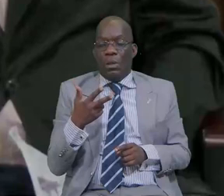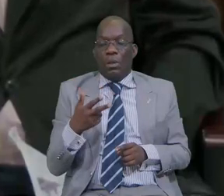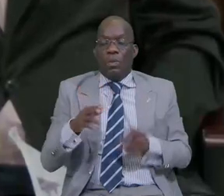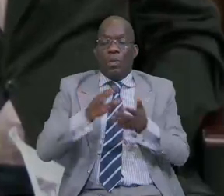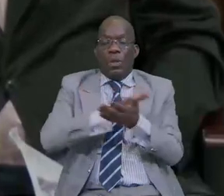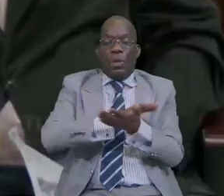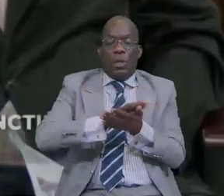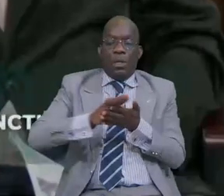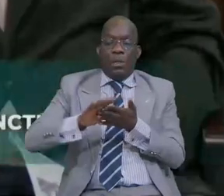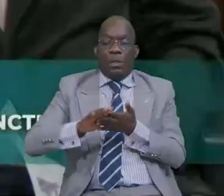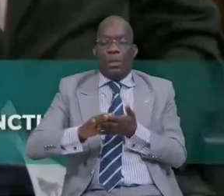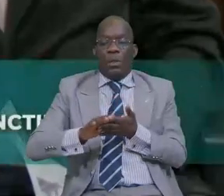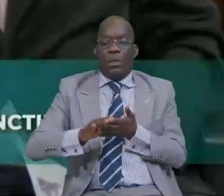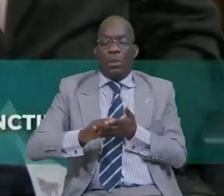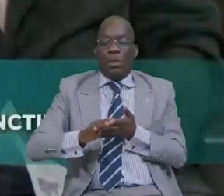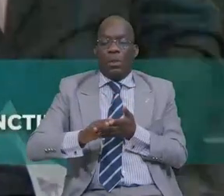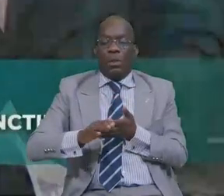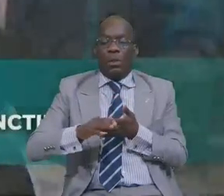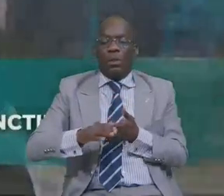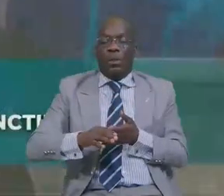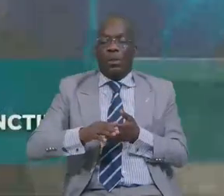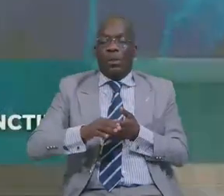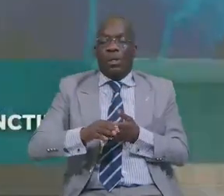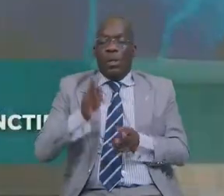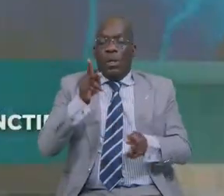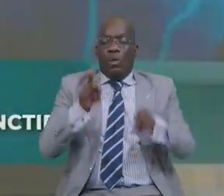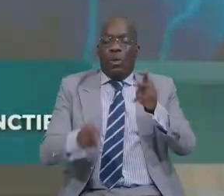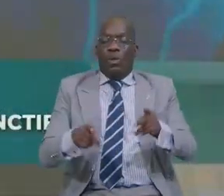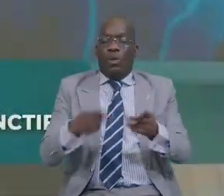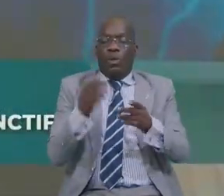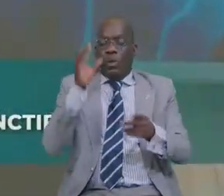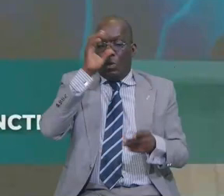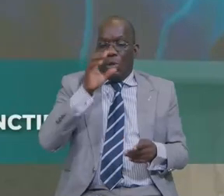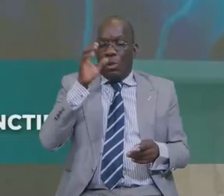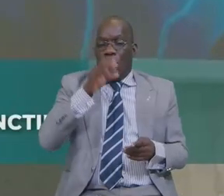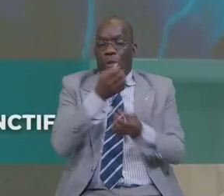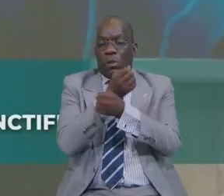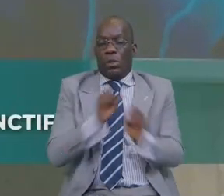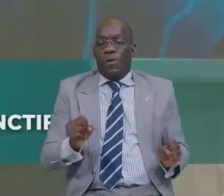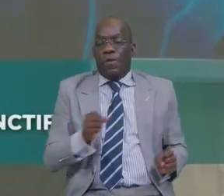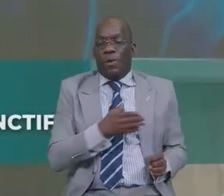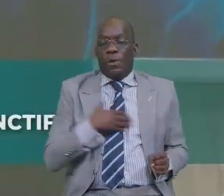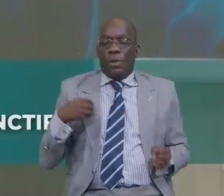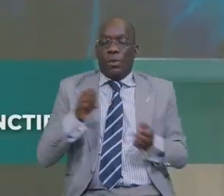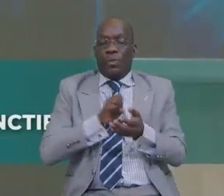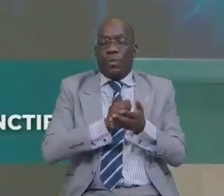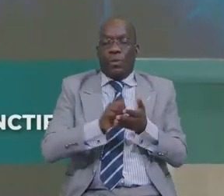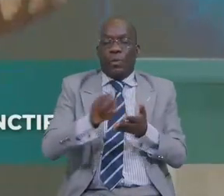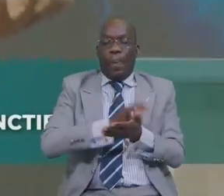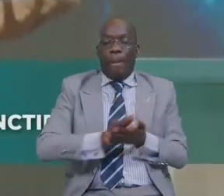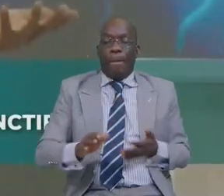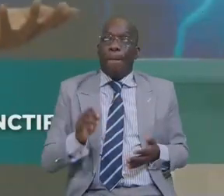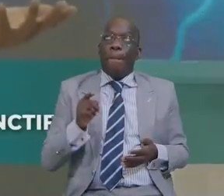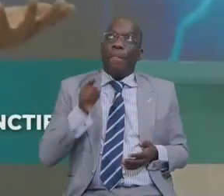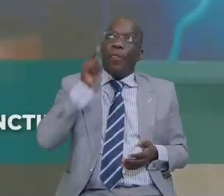Les créatures purifiées, cherchées, sauvées et sanctifiées. Ils